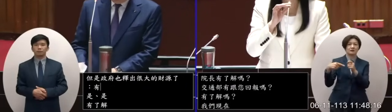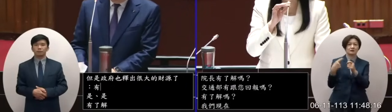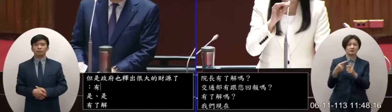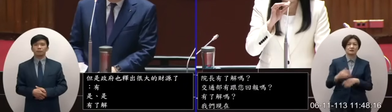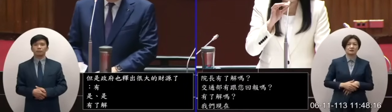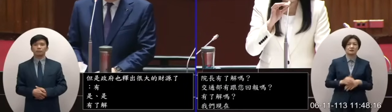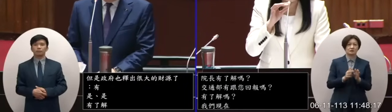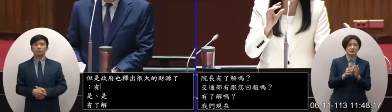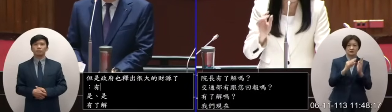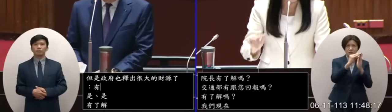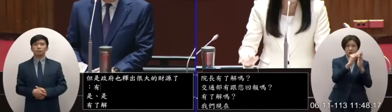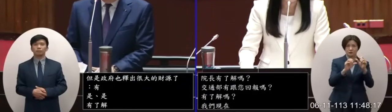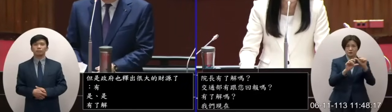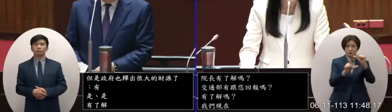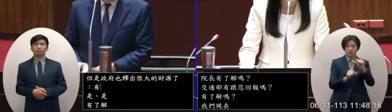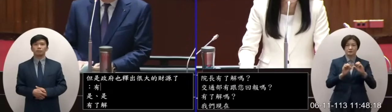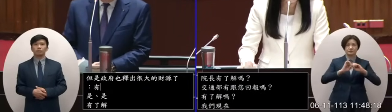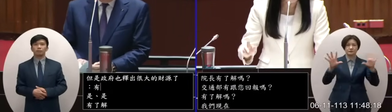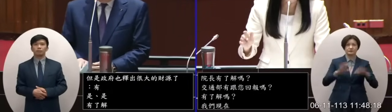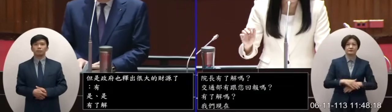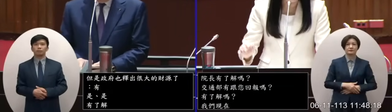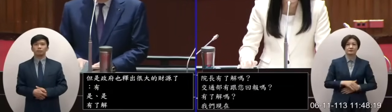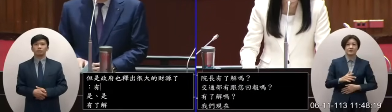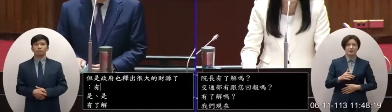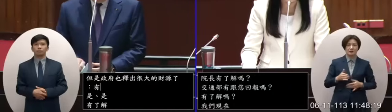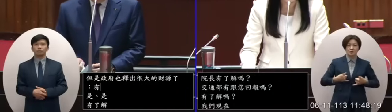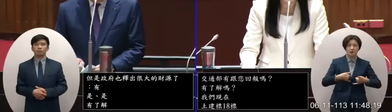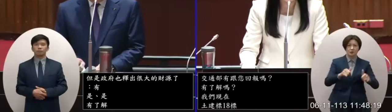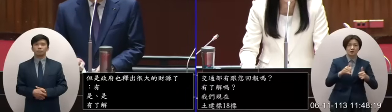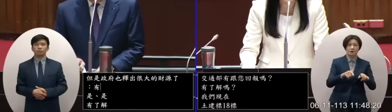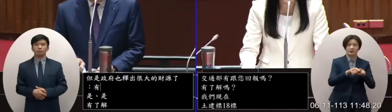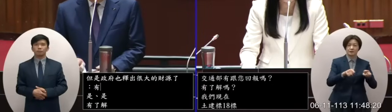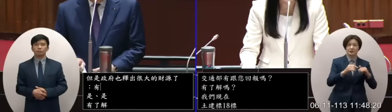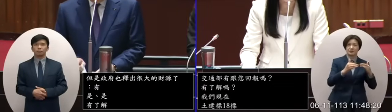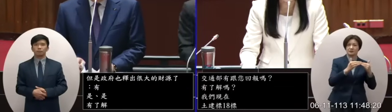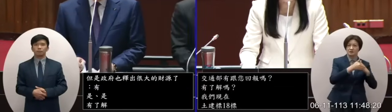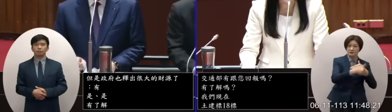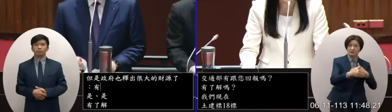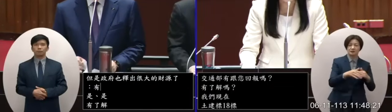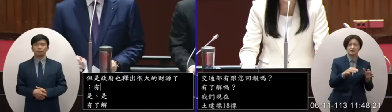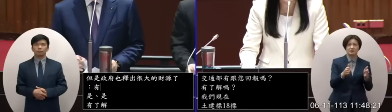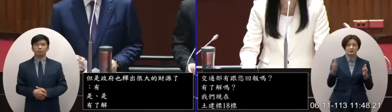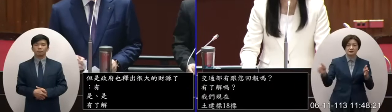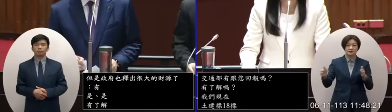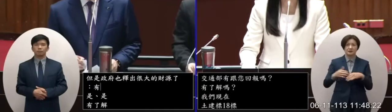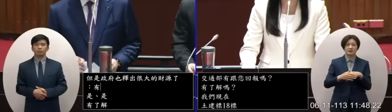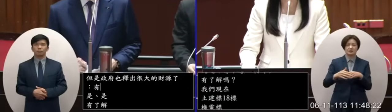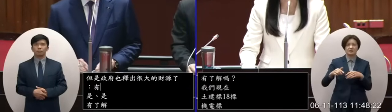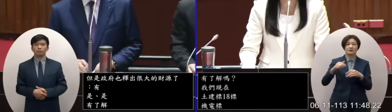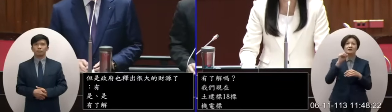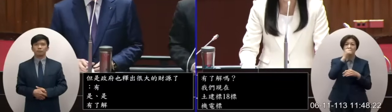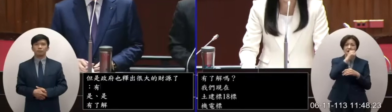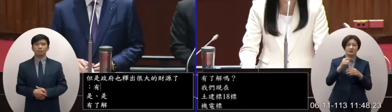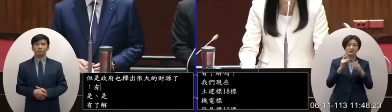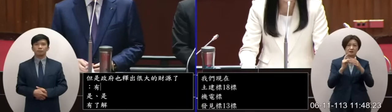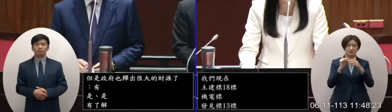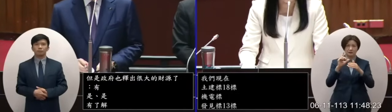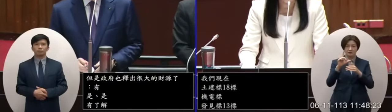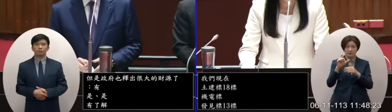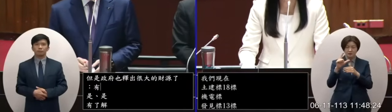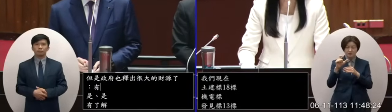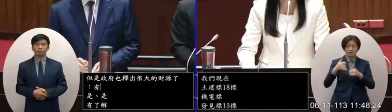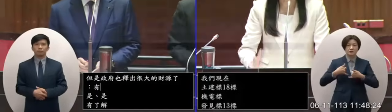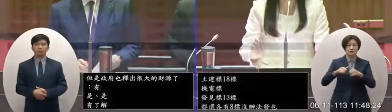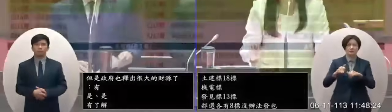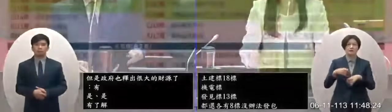啊，铁道局在5月的时候又说，因为路线要从平镇往南延1.2公里到台66线，还要补环差分析